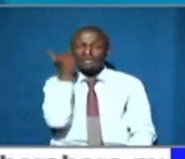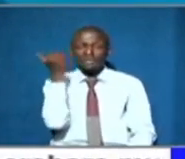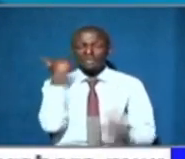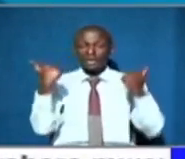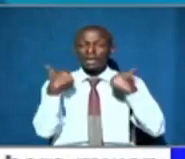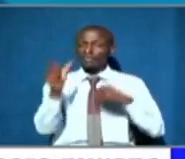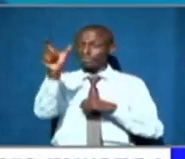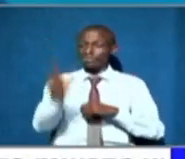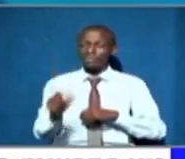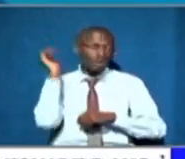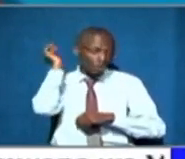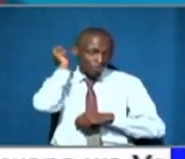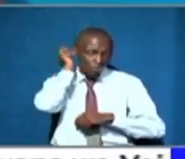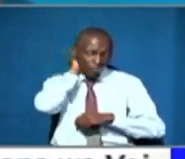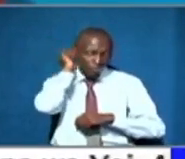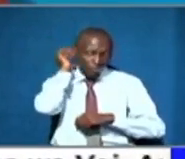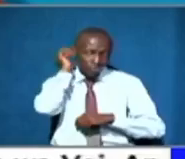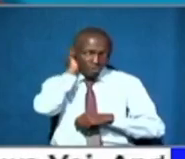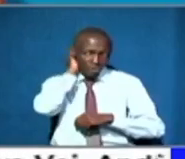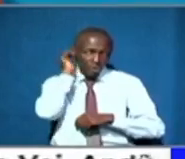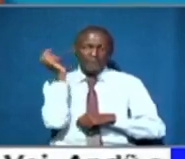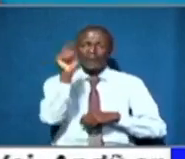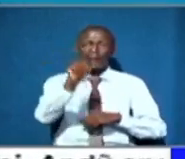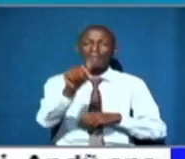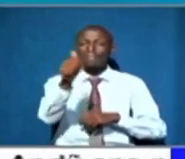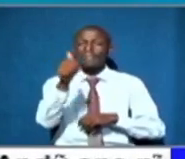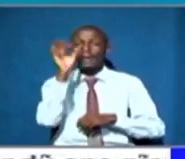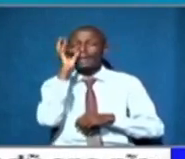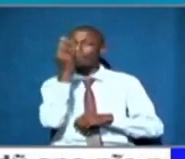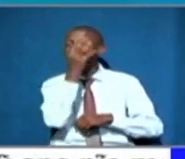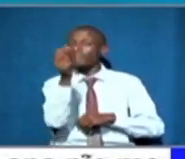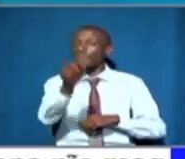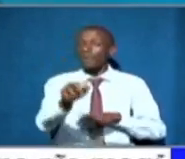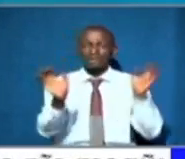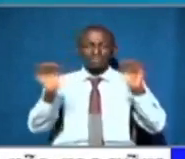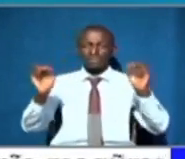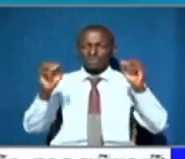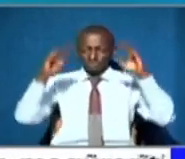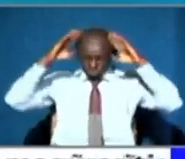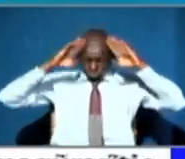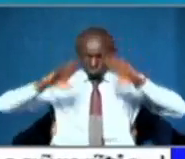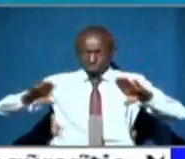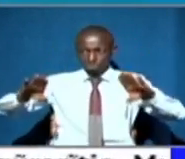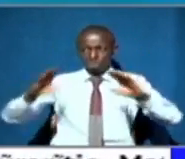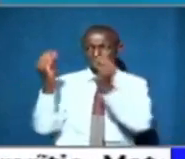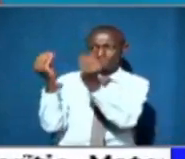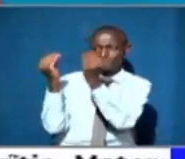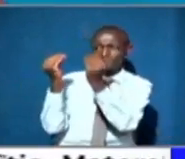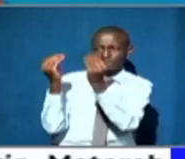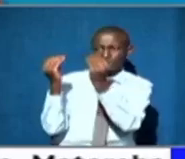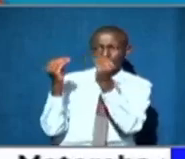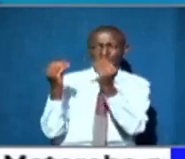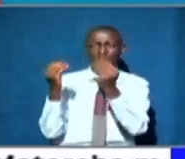aume, mwodo wa nyeri ya igere, masho ni mafudithio mawe idhiramu fiu. Ena mwodo magitorona hae. Tuwehele teru. Mwodo tuwazo maga